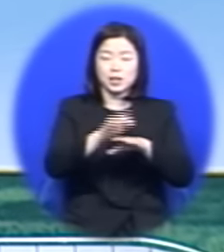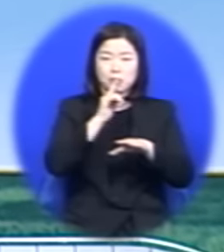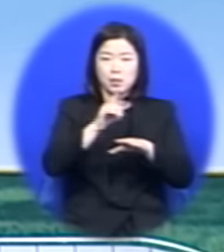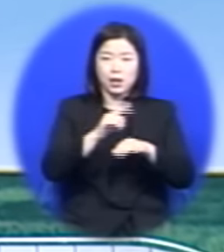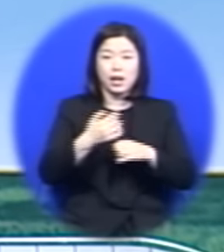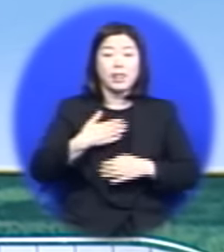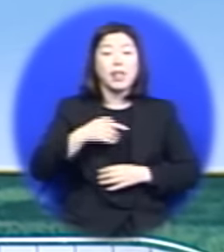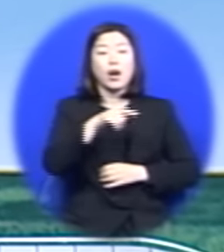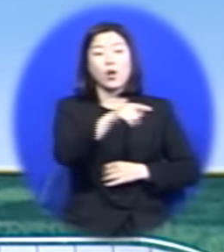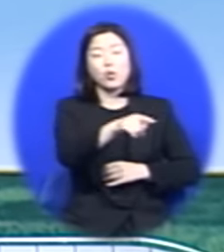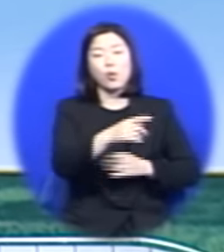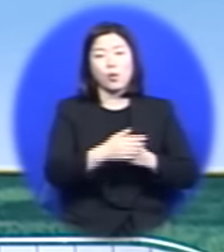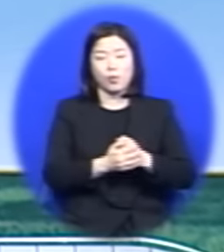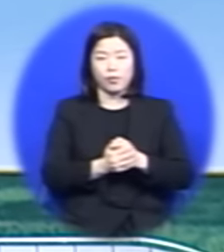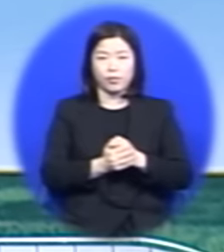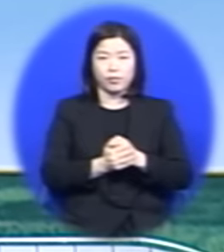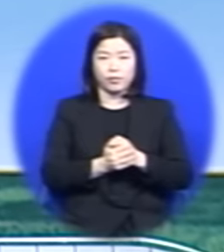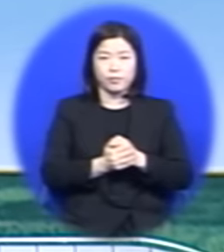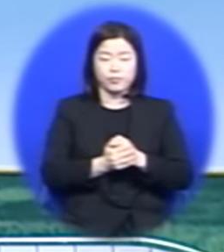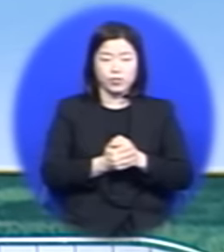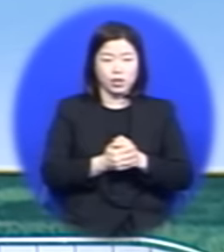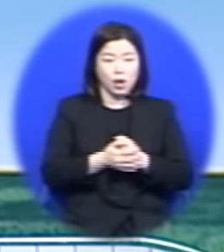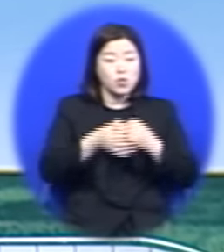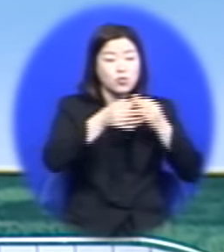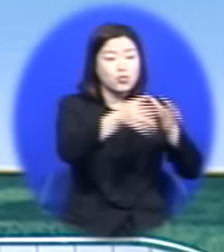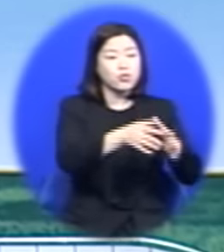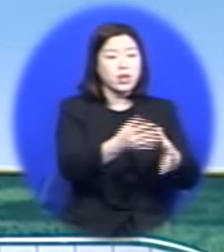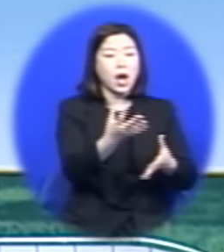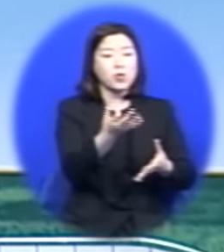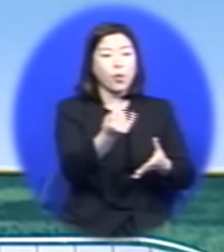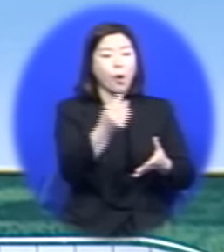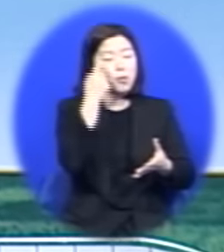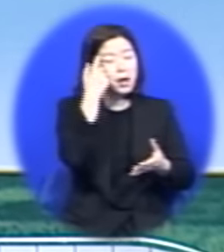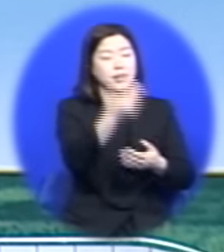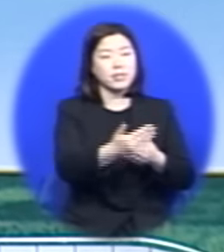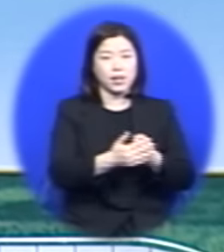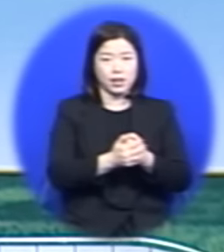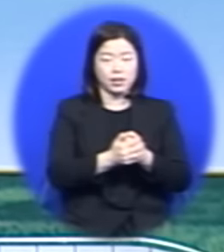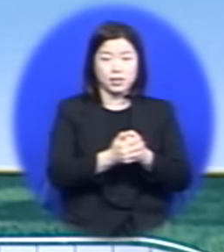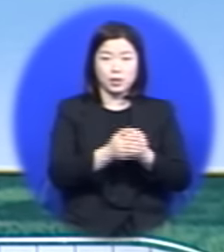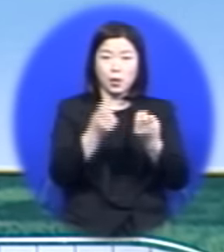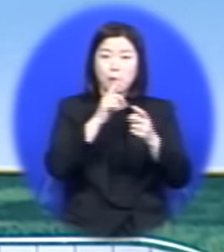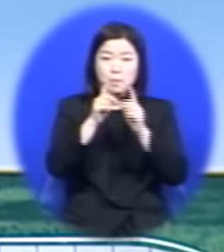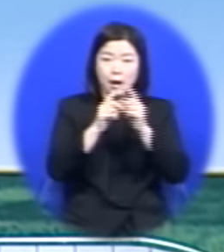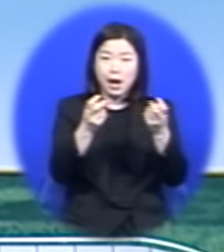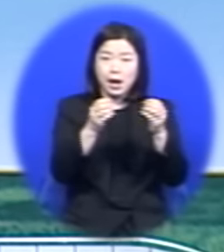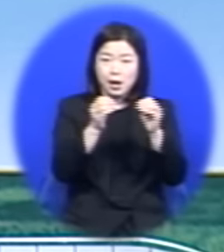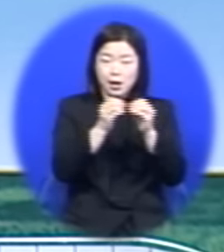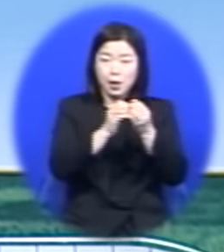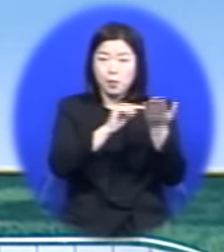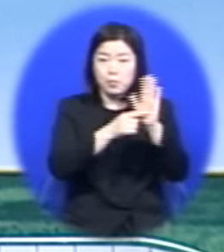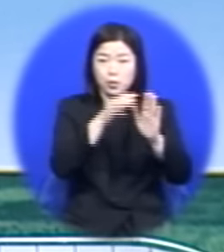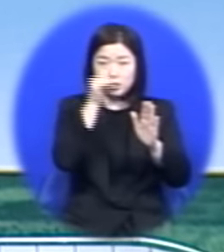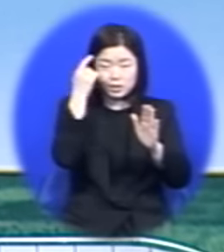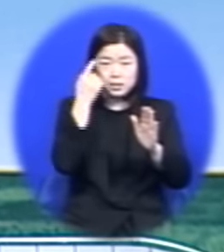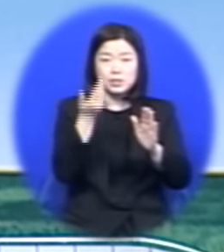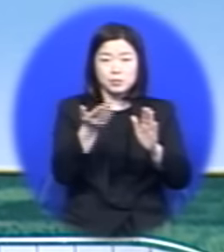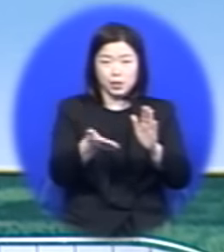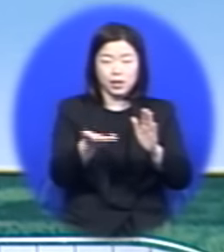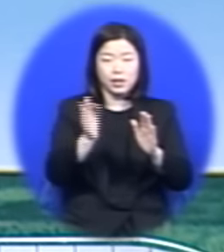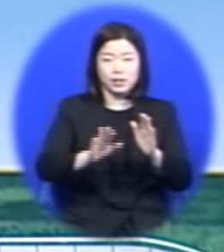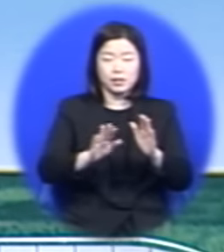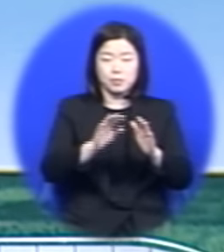내가 너한테, 쏟아 부은 게 얼만데, 이런 식의 표현을 쓰기도 하지만, 장부 있습니까?